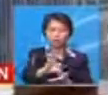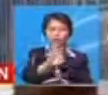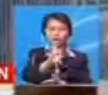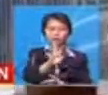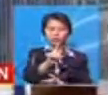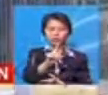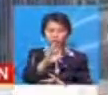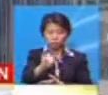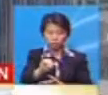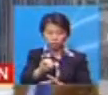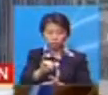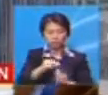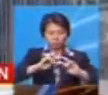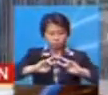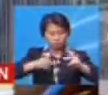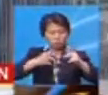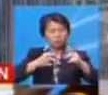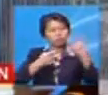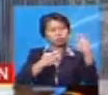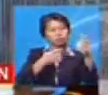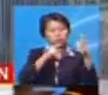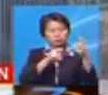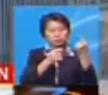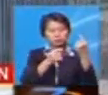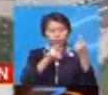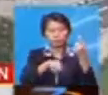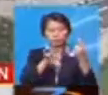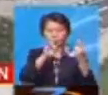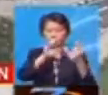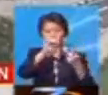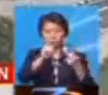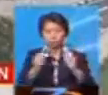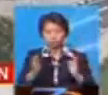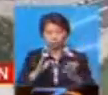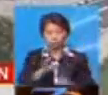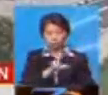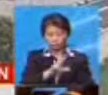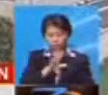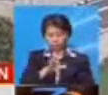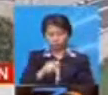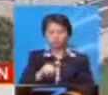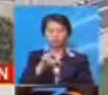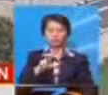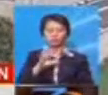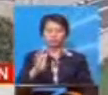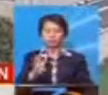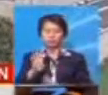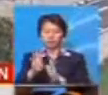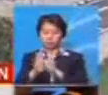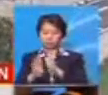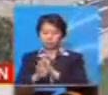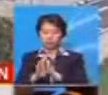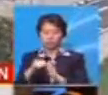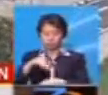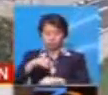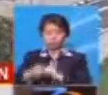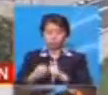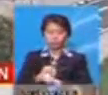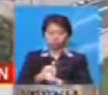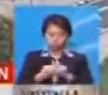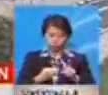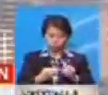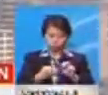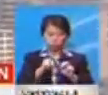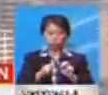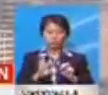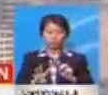asing FDI, meningkat 11.8% berbanding RM35.34 bilion pada